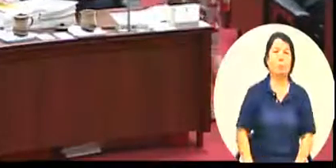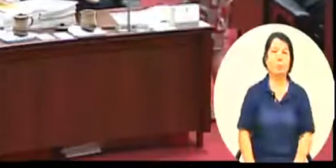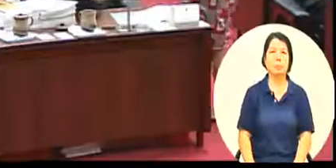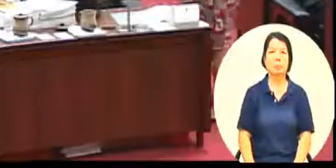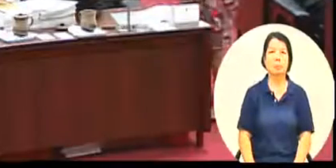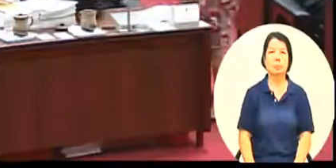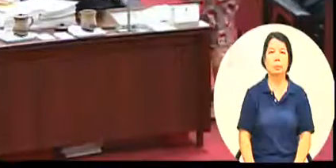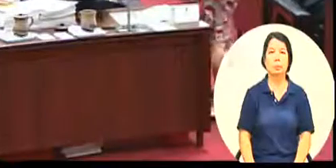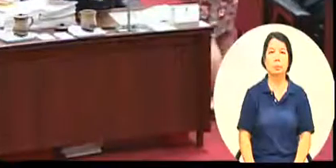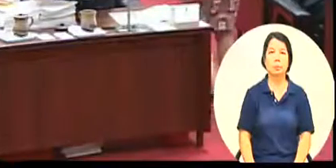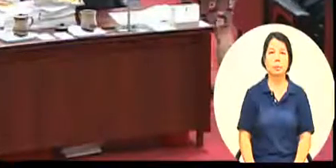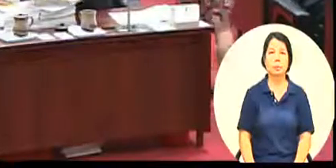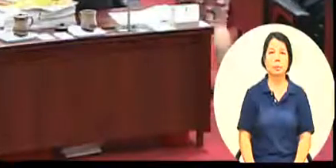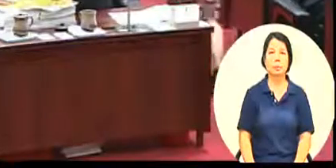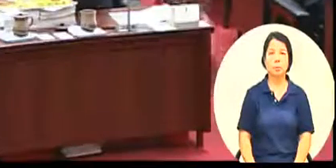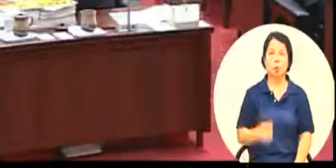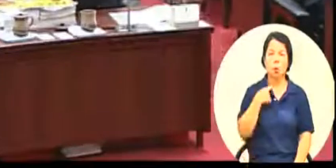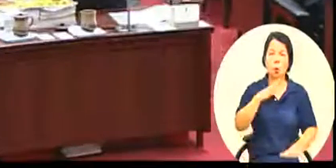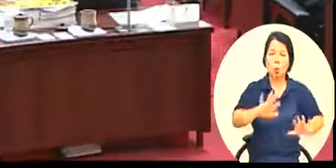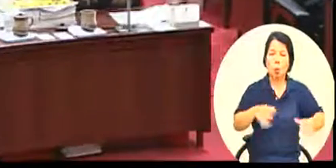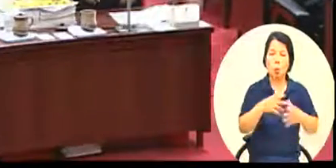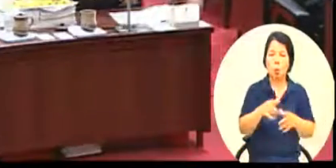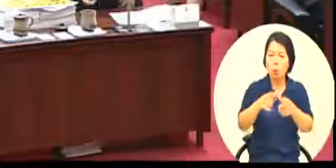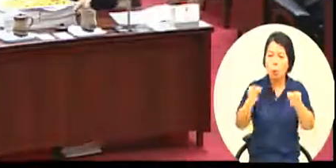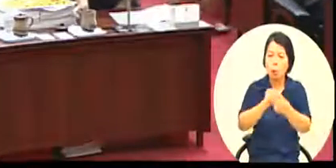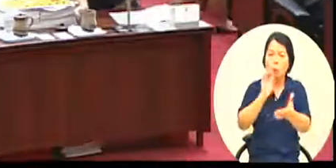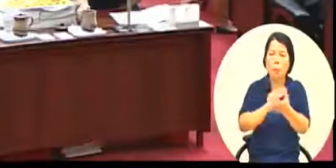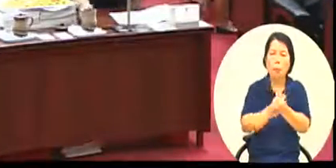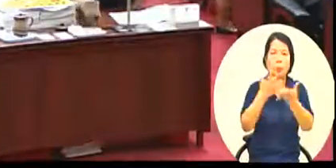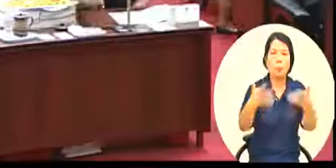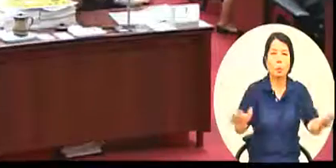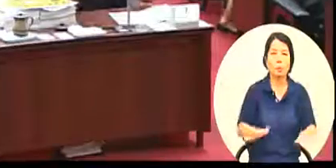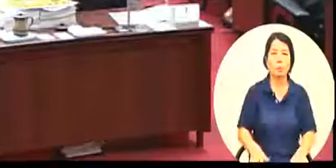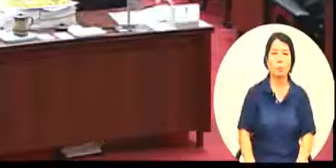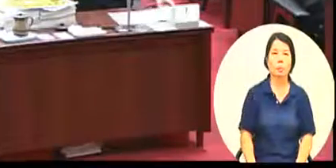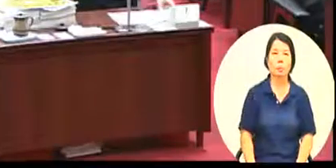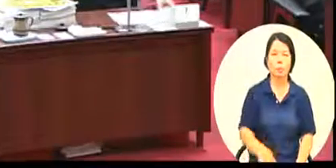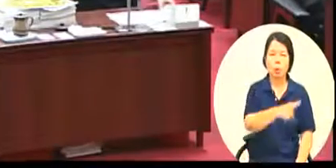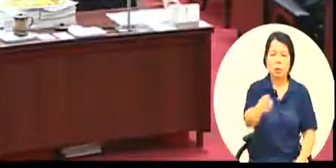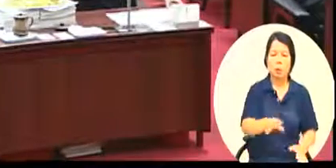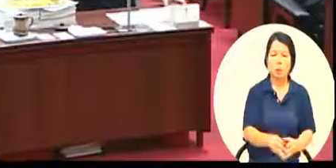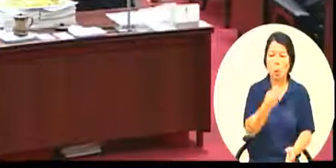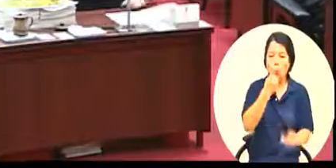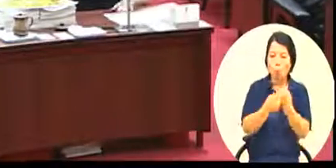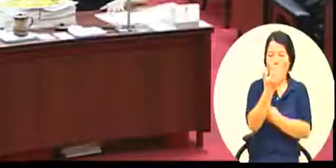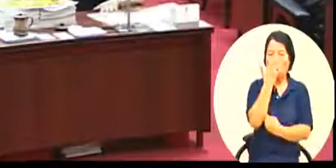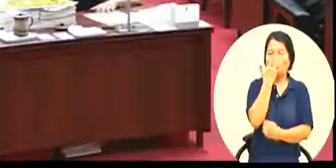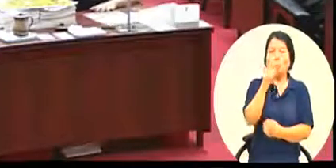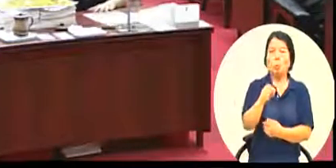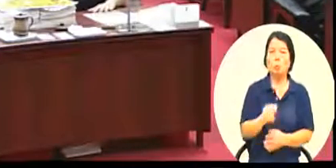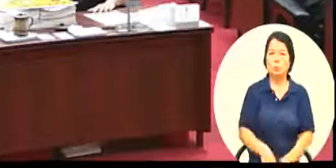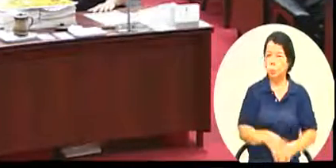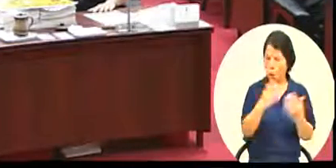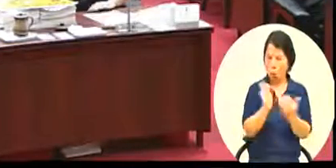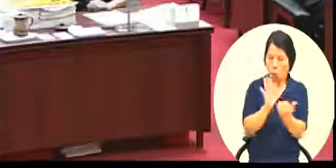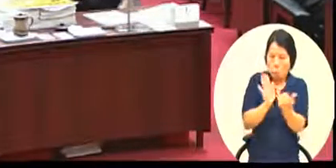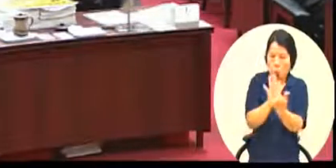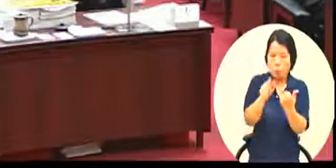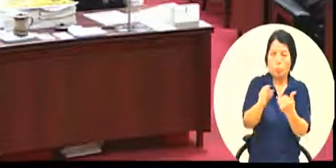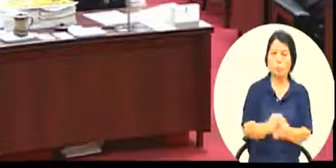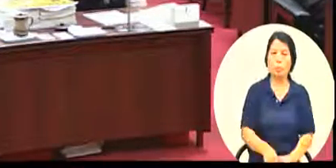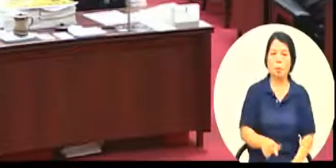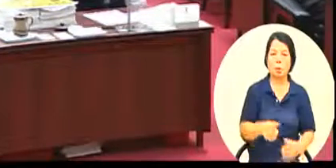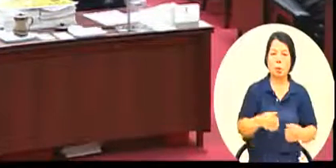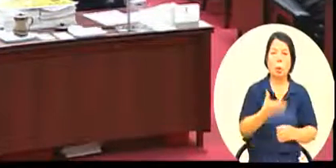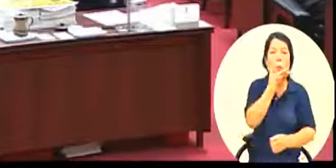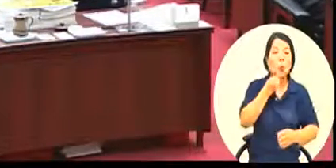言。 谢谢。我有很多日本朋友了，哈，市长也知道，他们都不敢吃啊，说尽量避免买那个地方的，